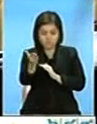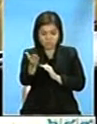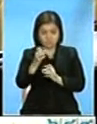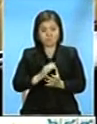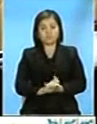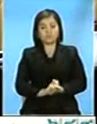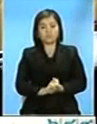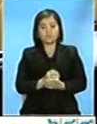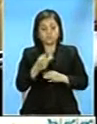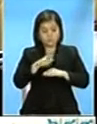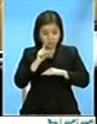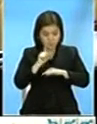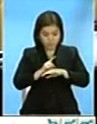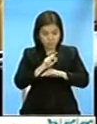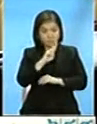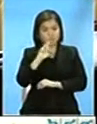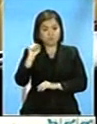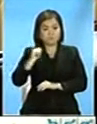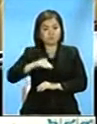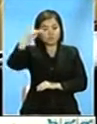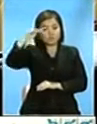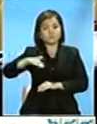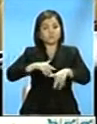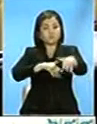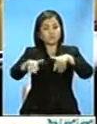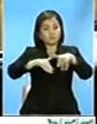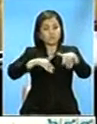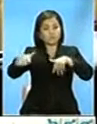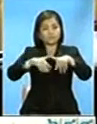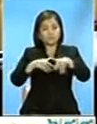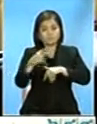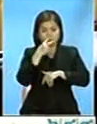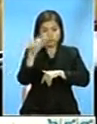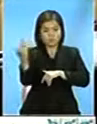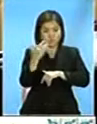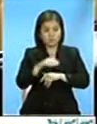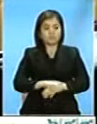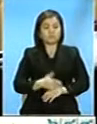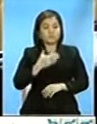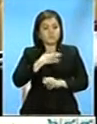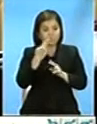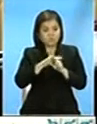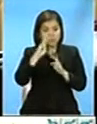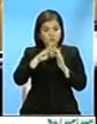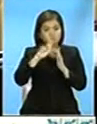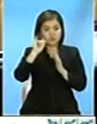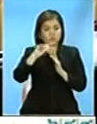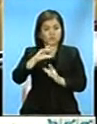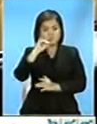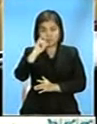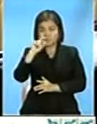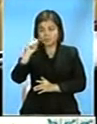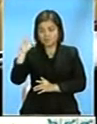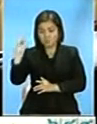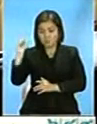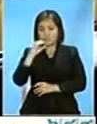กับเรียนท่านประธานรัฐสภาและพี่น้องประชาชนที่เคารพกับผมนายบุญยอดสุขถิ่นไทยสมาชิกรัฐสภาผมต้องเรียนกับท่